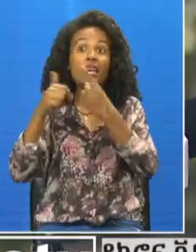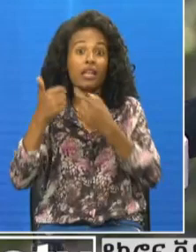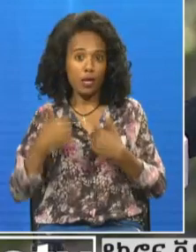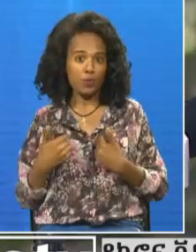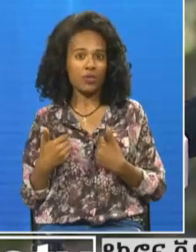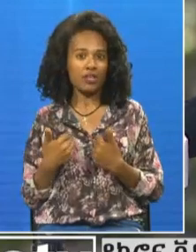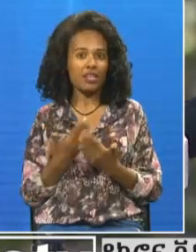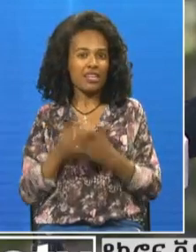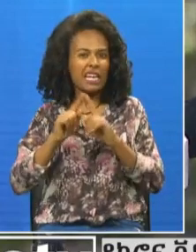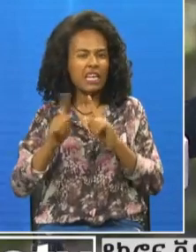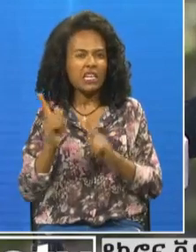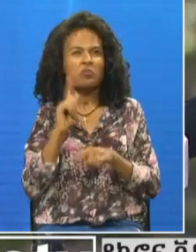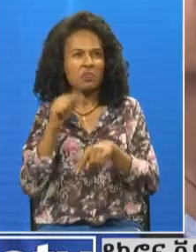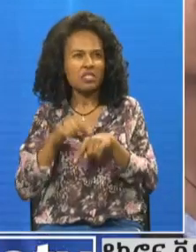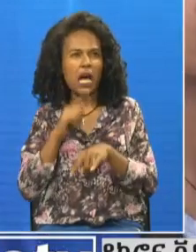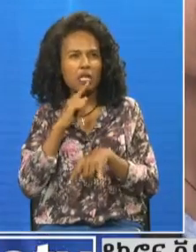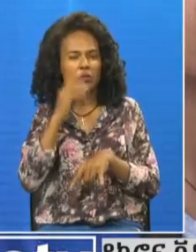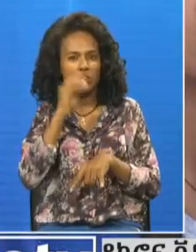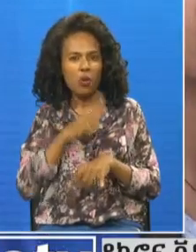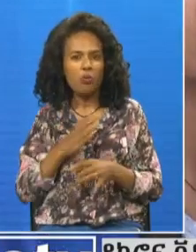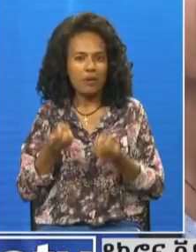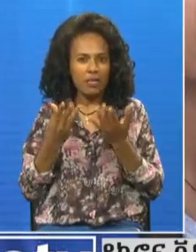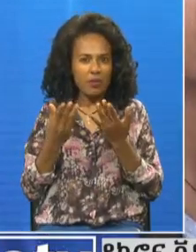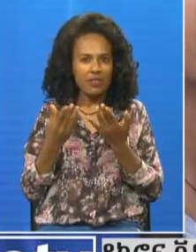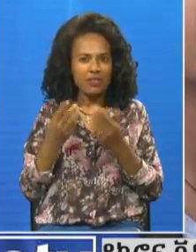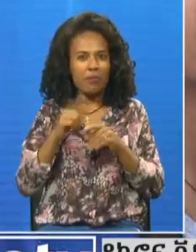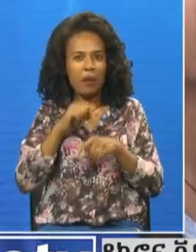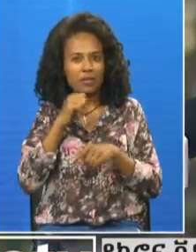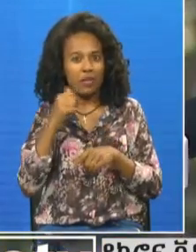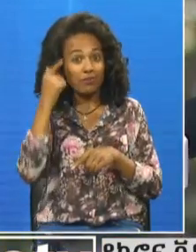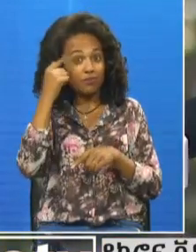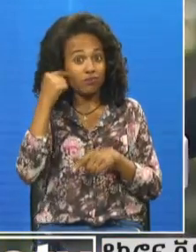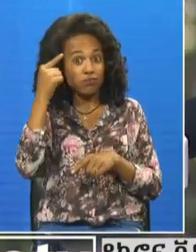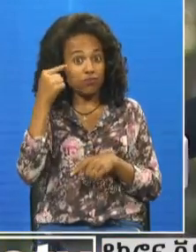ከ2,400,000 በላይ ሰዎችን መለየት መቻሉን ነው የተናገሩት።